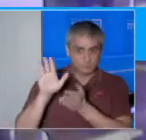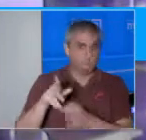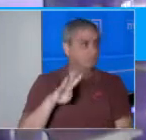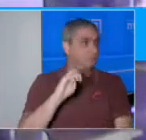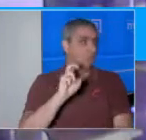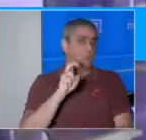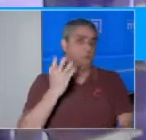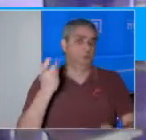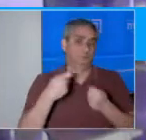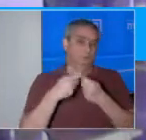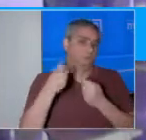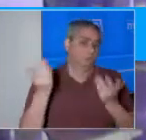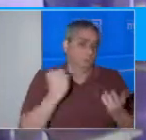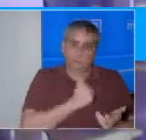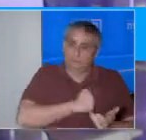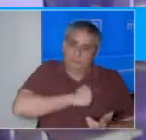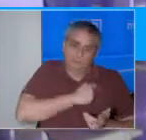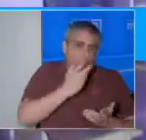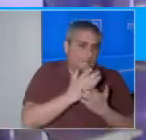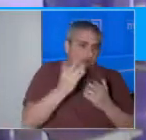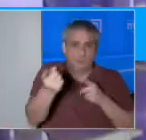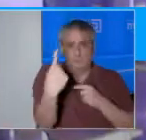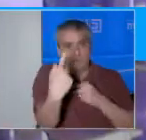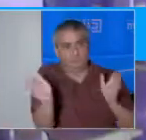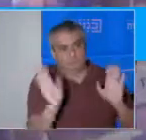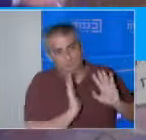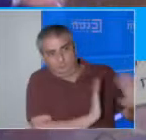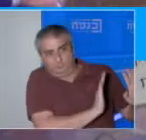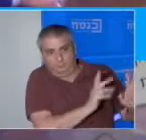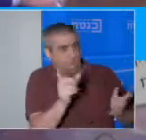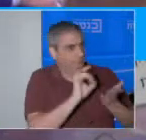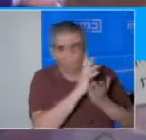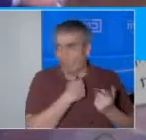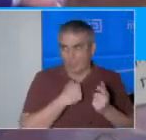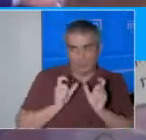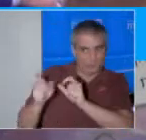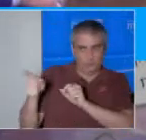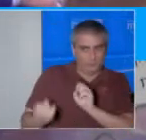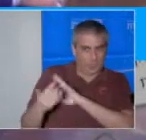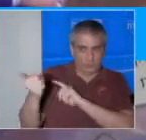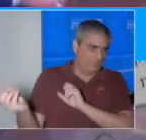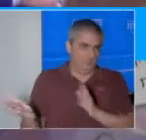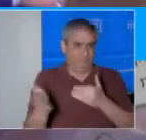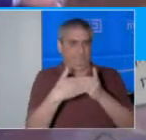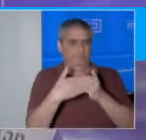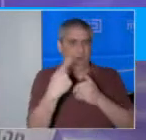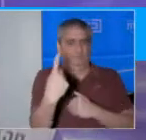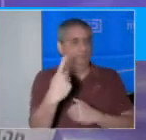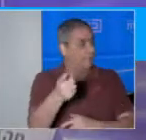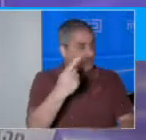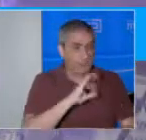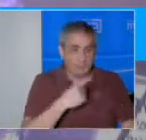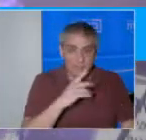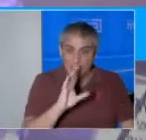מנסור אבאס וחבריו לצערי סגרו את הדלת מאחוריהם, לא אנחנו סגרנו אותה. זאת אומרת, אבל אתם עדיין